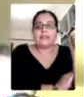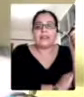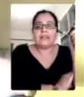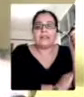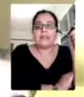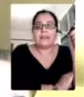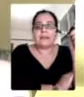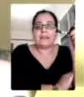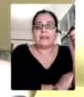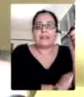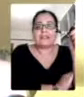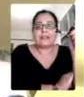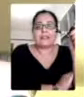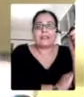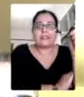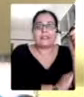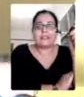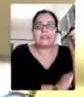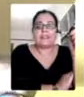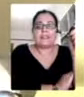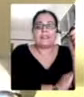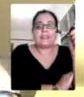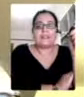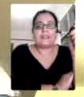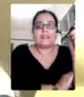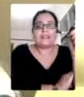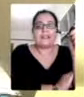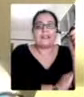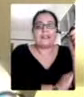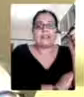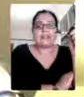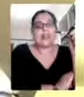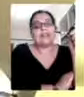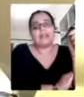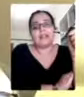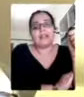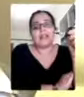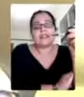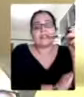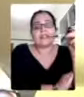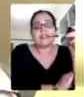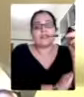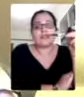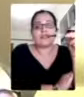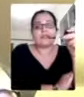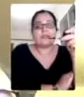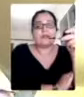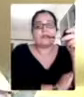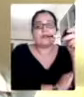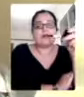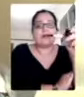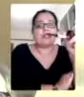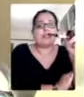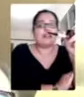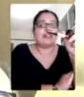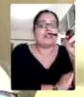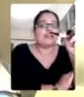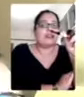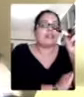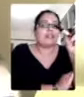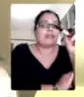Atıl Selamlar Bey'e sevgili. ben kitaplardan selamlar Atıl Bey. Atıl Bey'i emekli yani Atıl Bey'le şahsen çok fazla muhabbetimiz olmadı